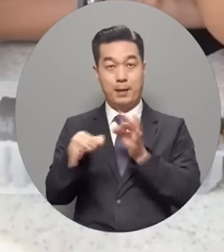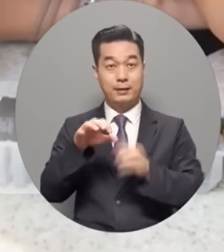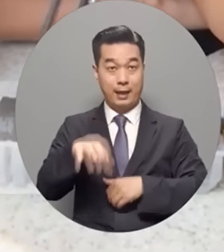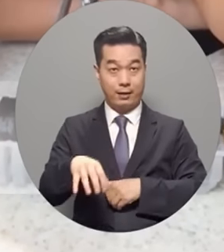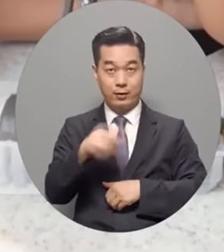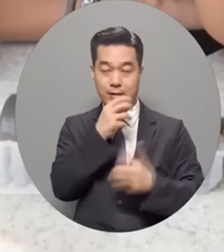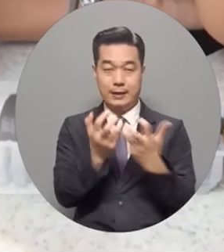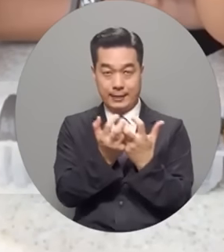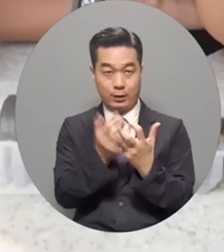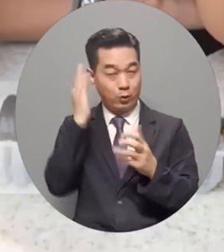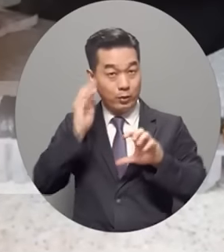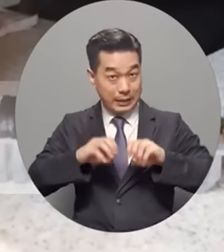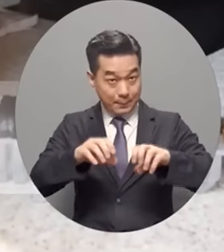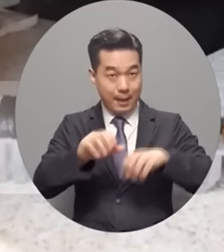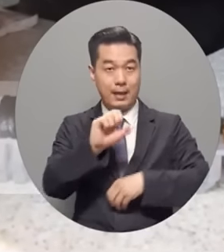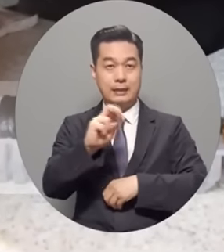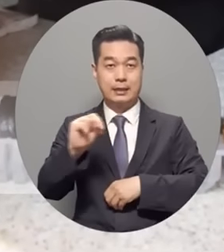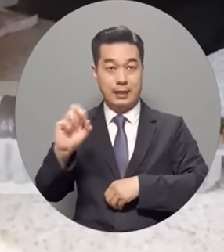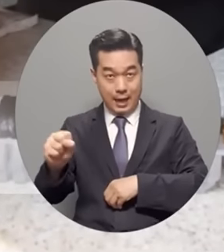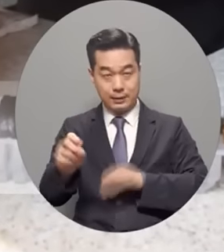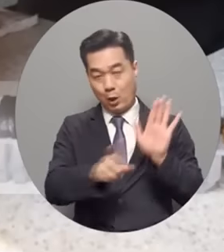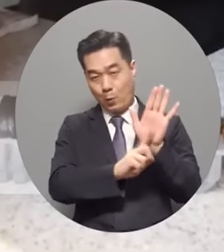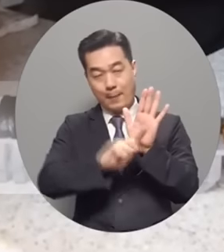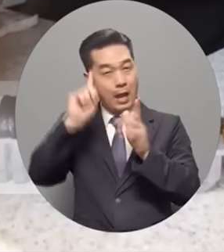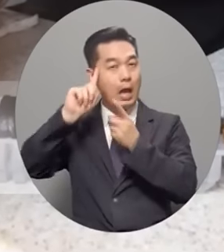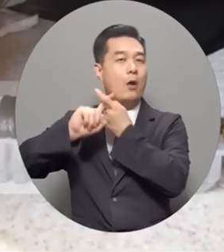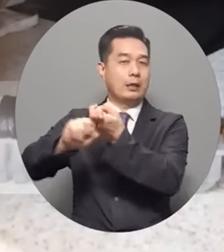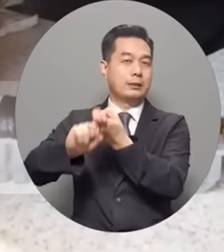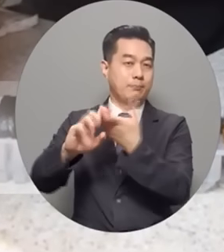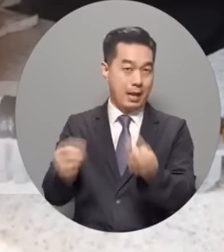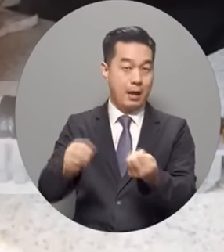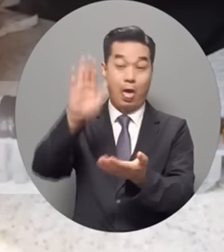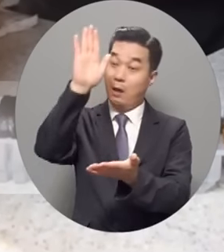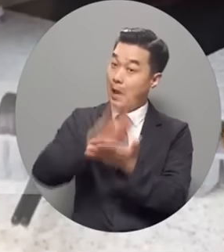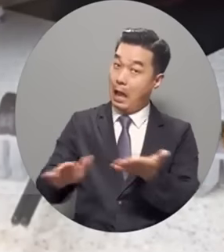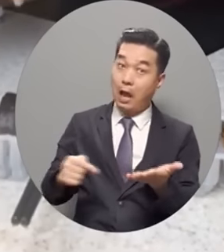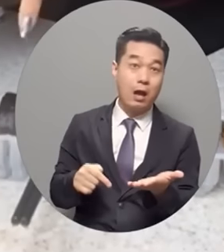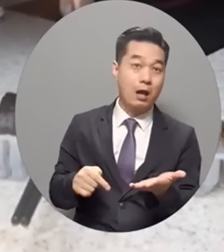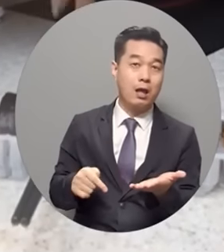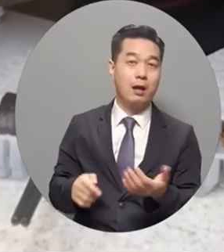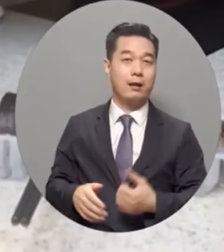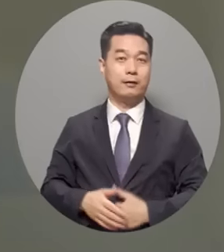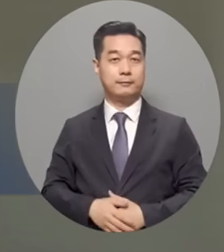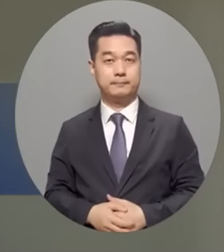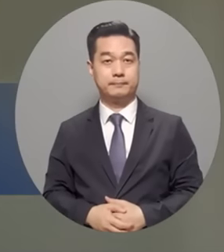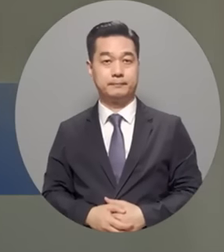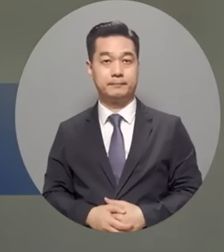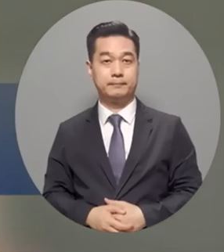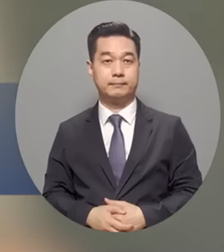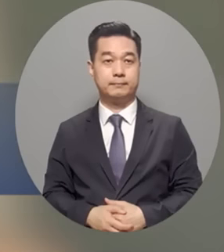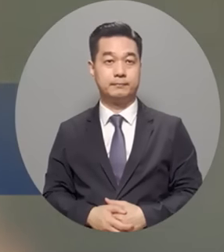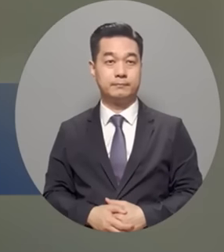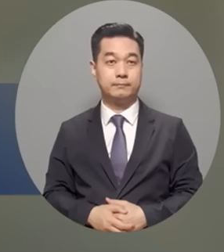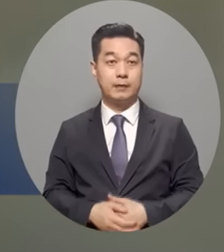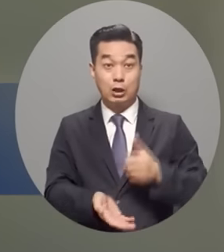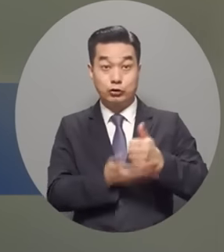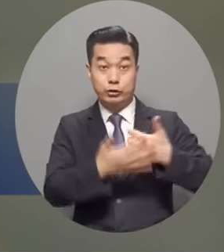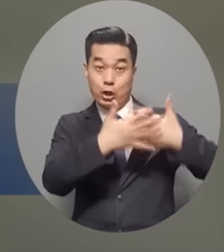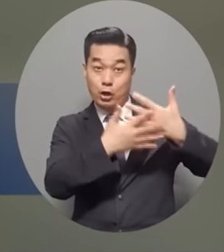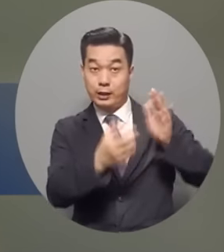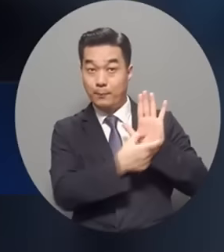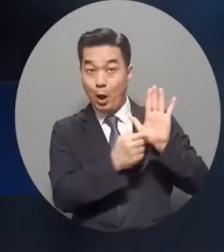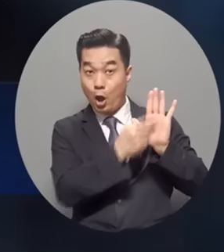김밥이 SNS를 통해 폭발적인 관심을 끌면서 품절 사태가 벌어지기도 했습니다. This Trader Joe's kimbap has been all over